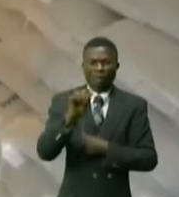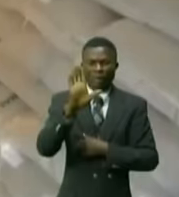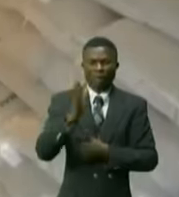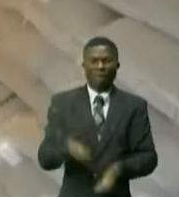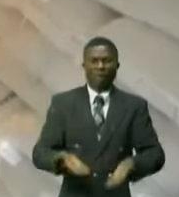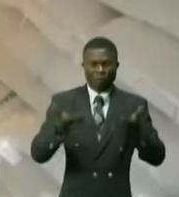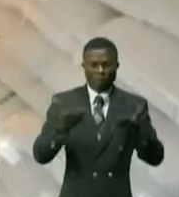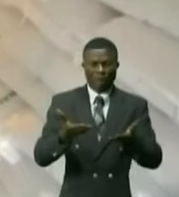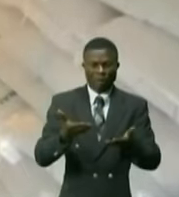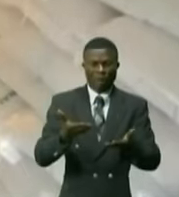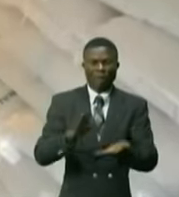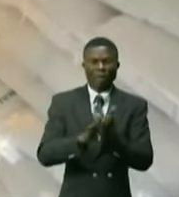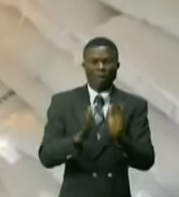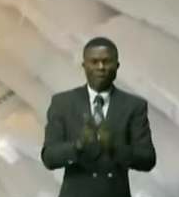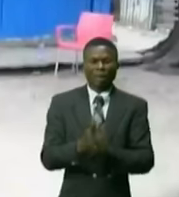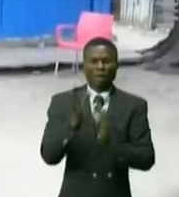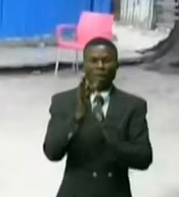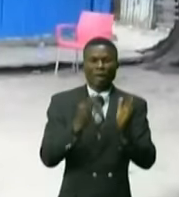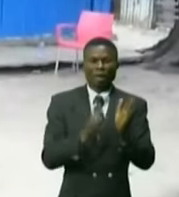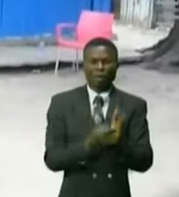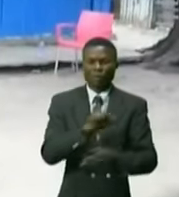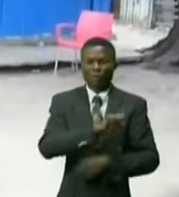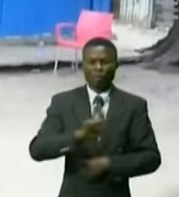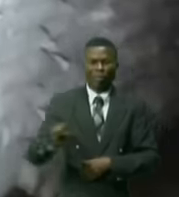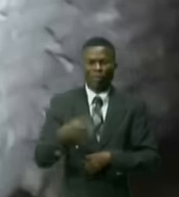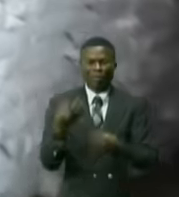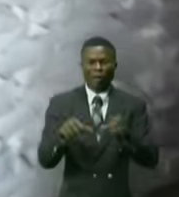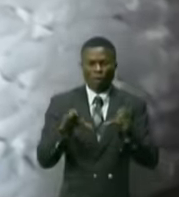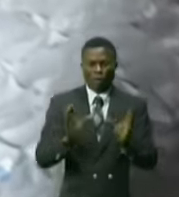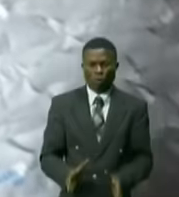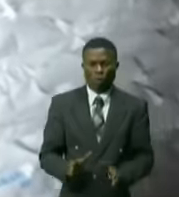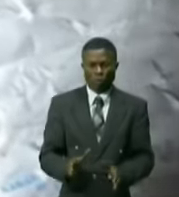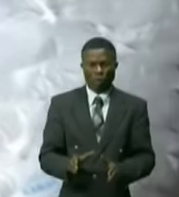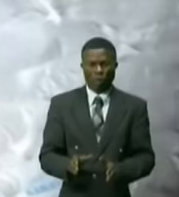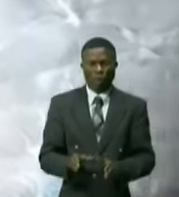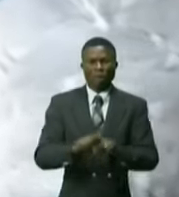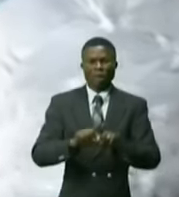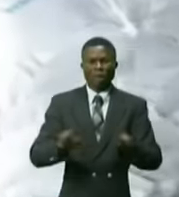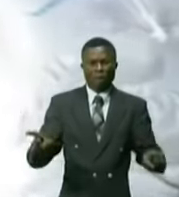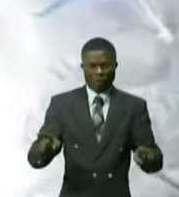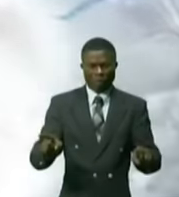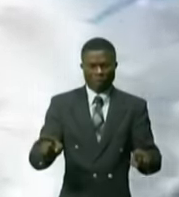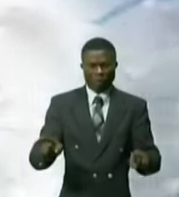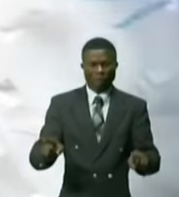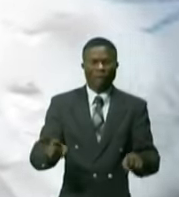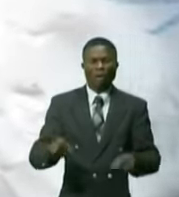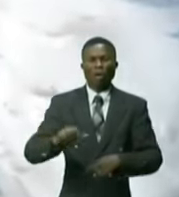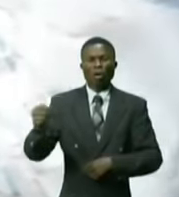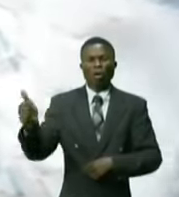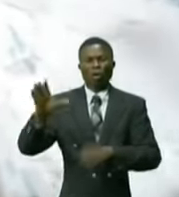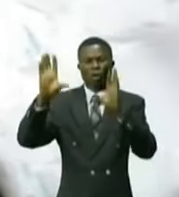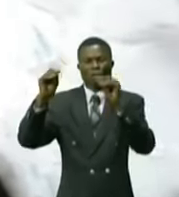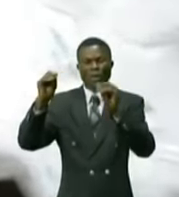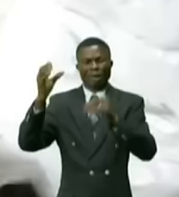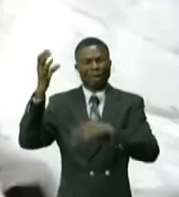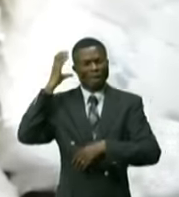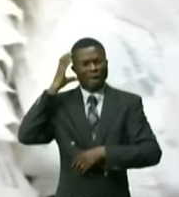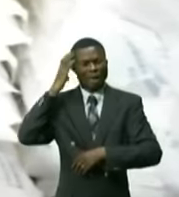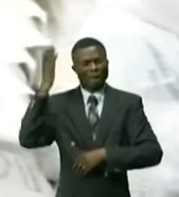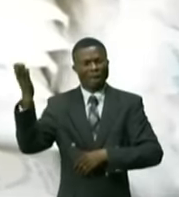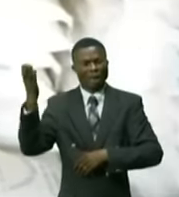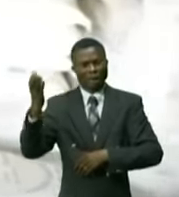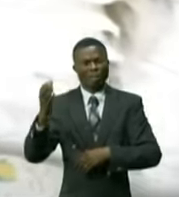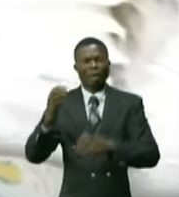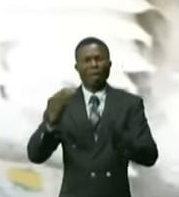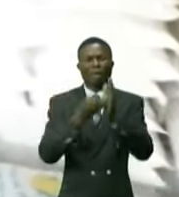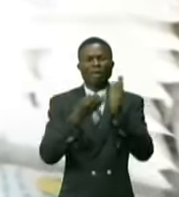kg revient à 18 000 francs congolais en dépit de la fluctuation sur le marché, ce au grand bonheur des